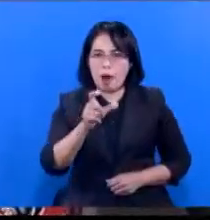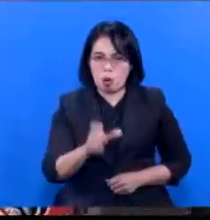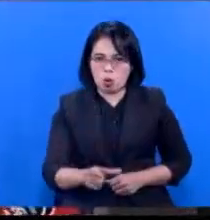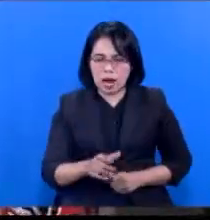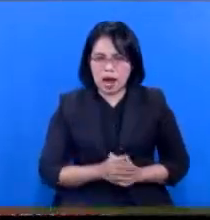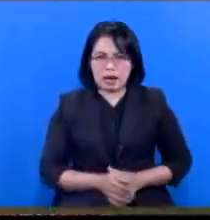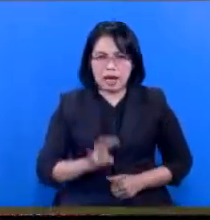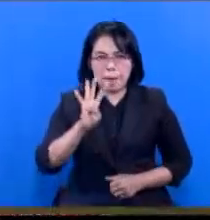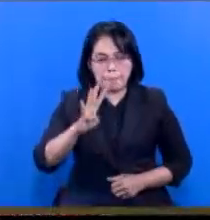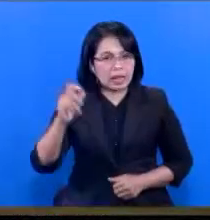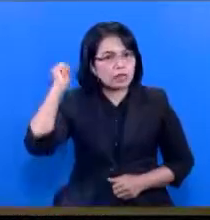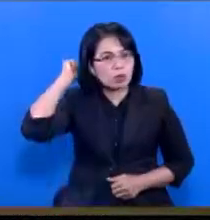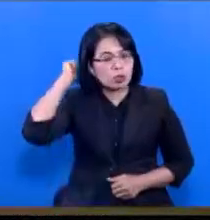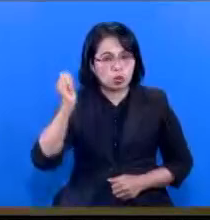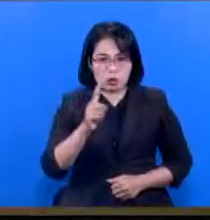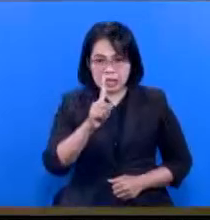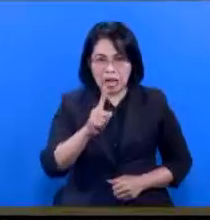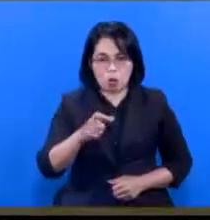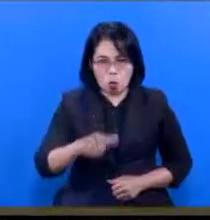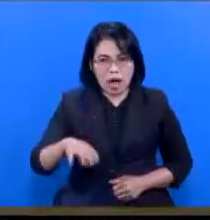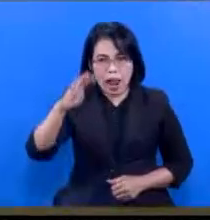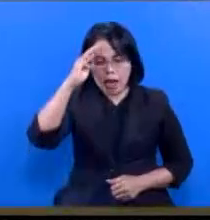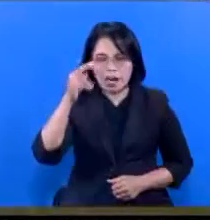dari 4 emak-emak dan 1 laki-laki yang mengawasi.